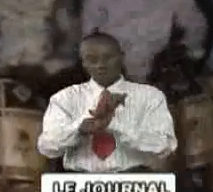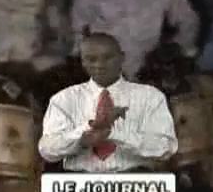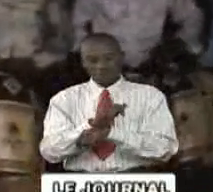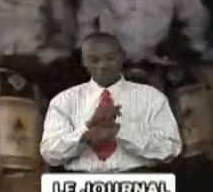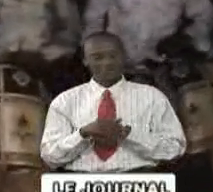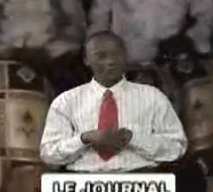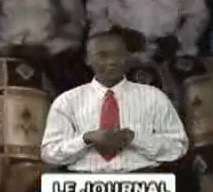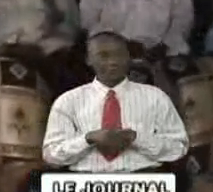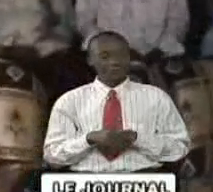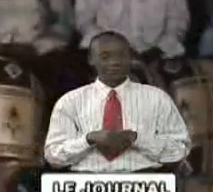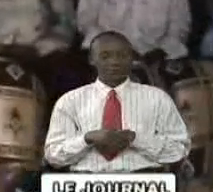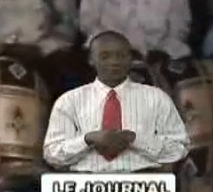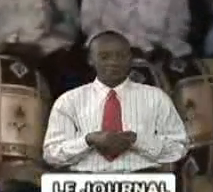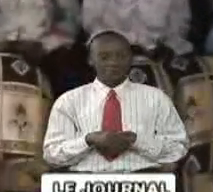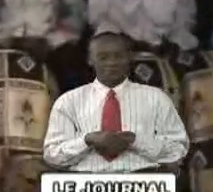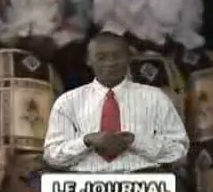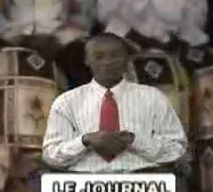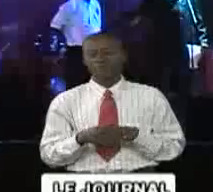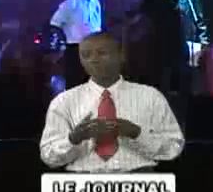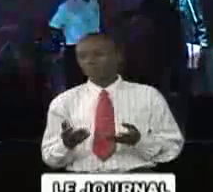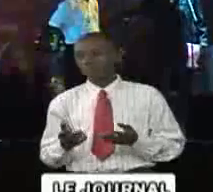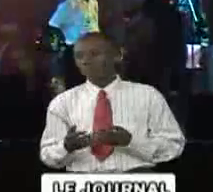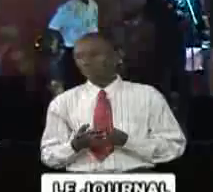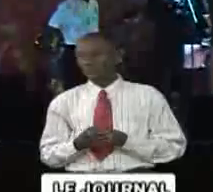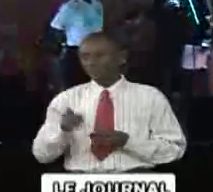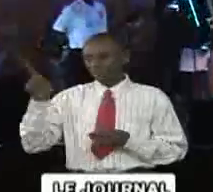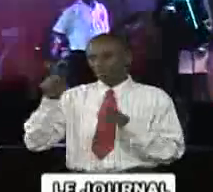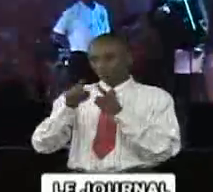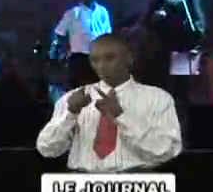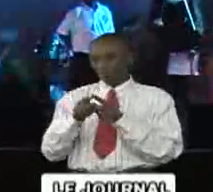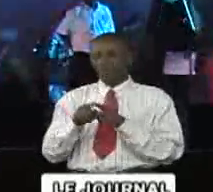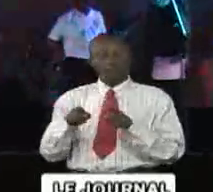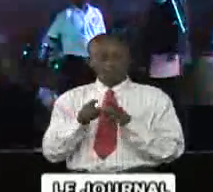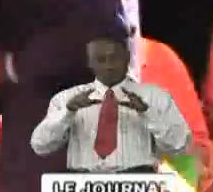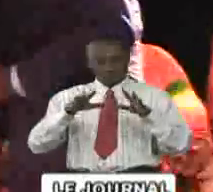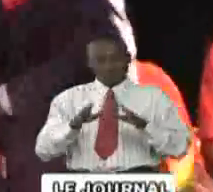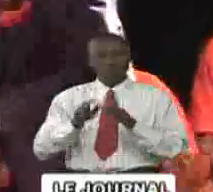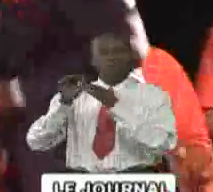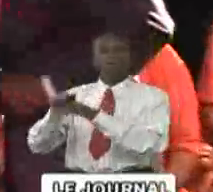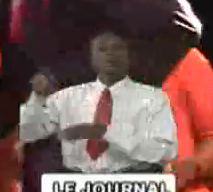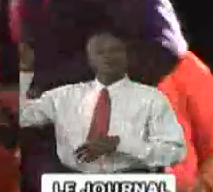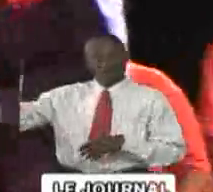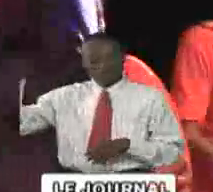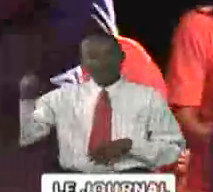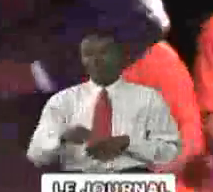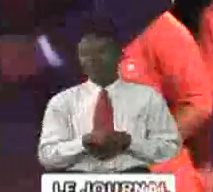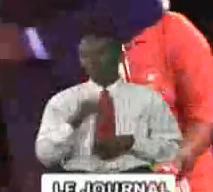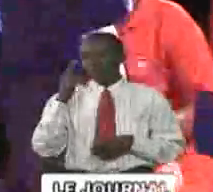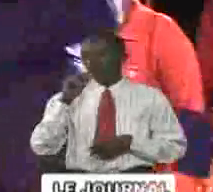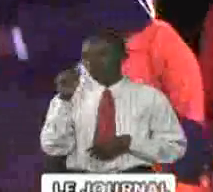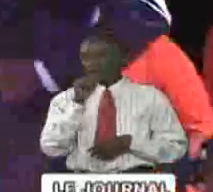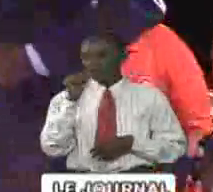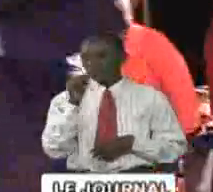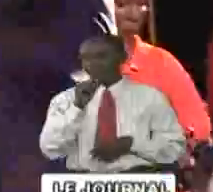le département des Plateaux, a rayonné de tout son éclat pour l'honneur de tous les invités d'honneur qui ont rehaussé de leur présence cette